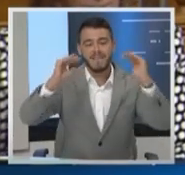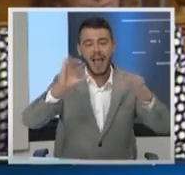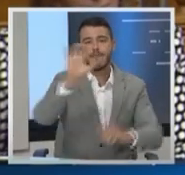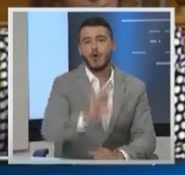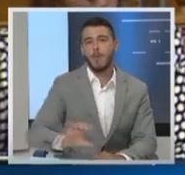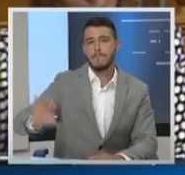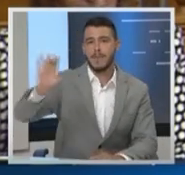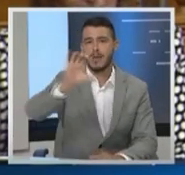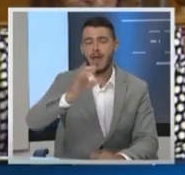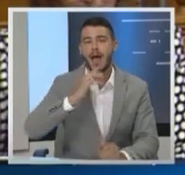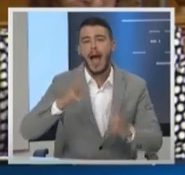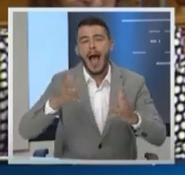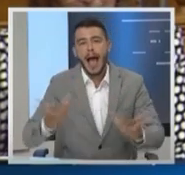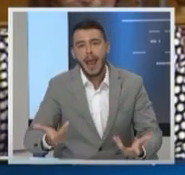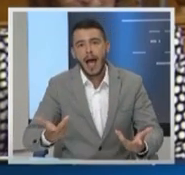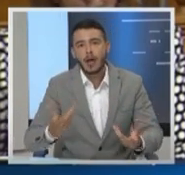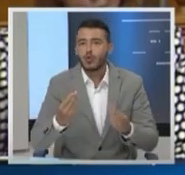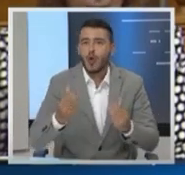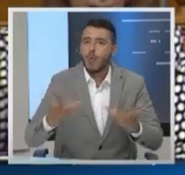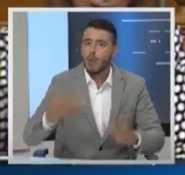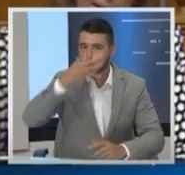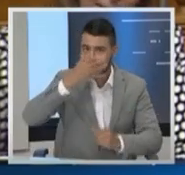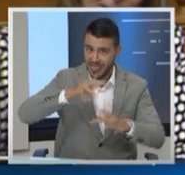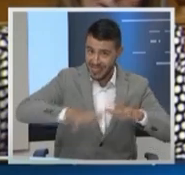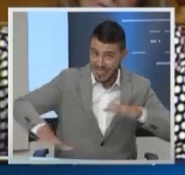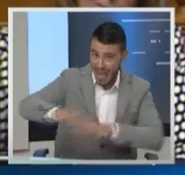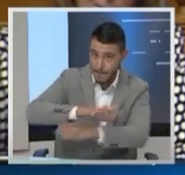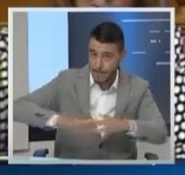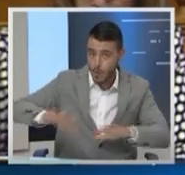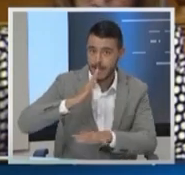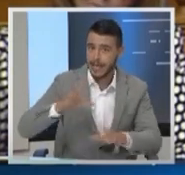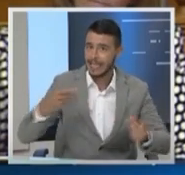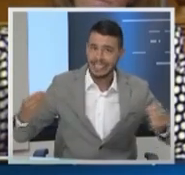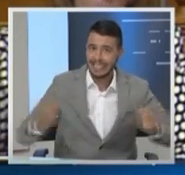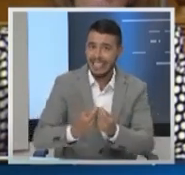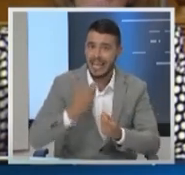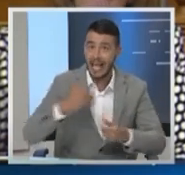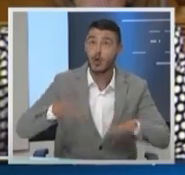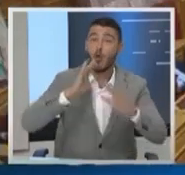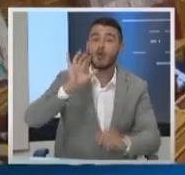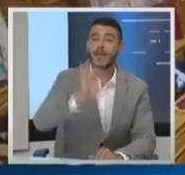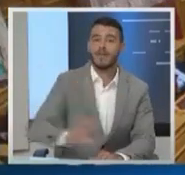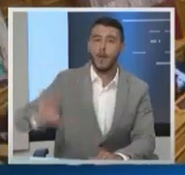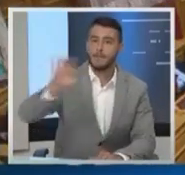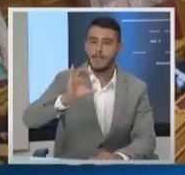συνθήκες διαπλοκής που θυμίζουν Ανατολή και όχι Ευρώπη. Πάμε